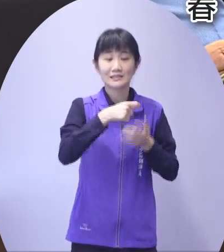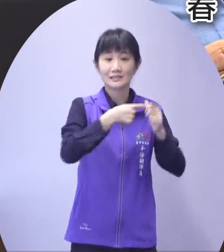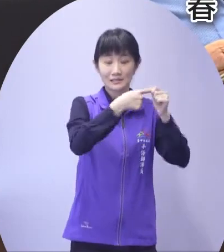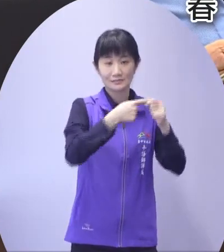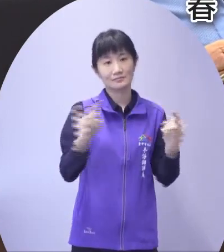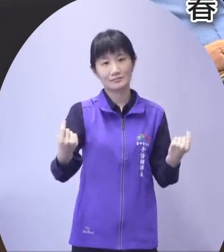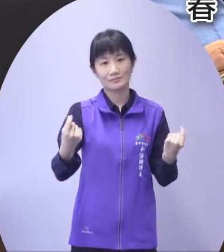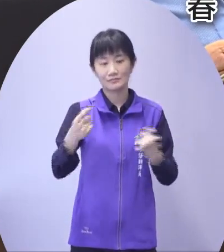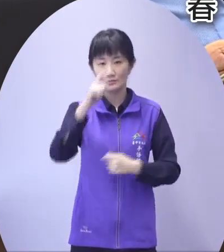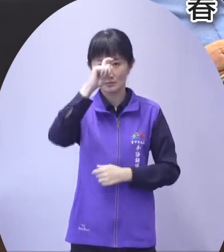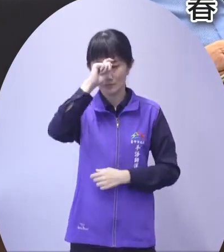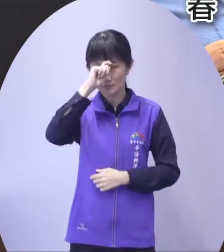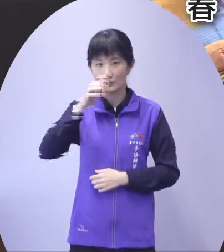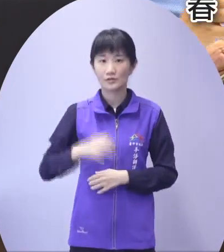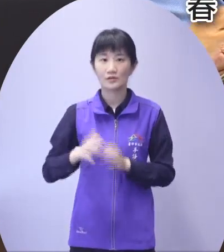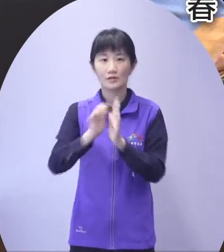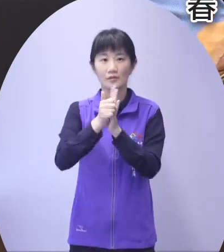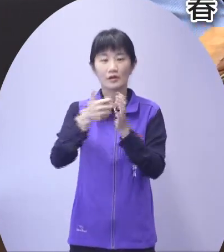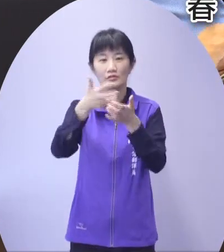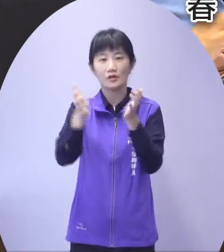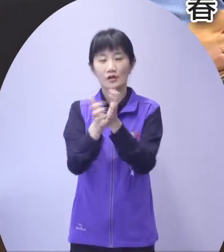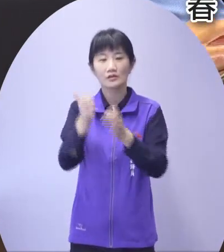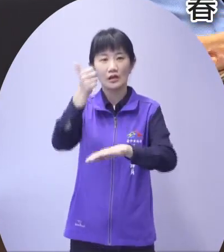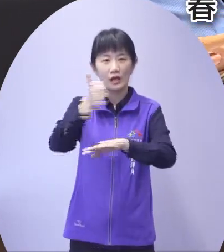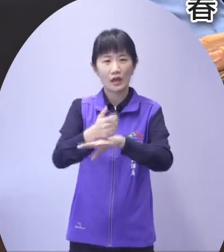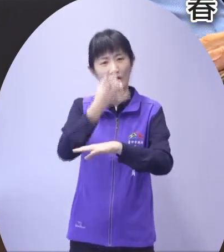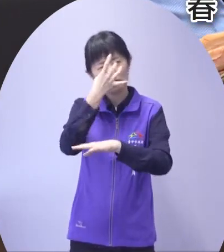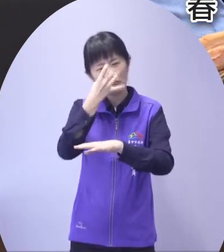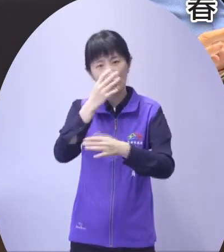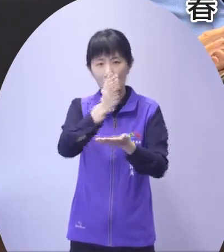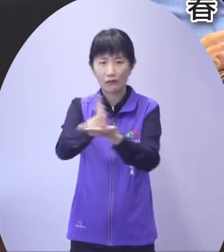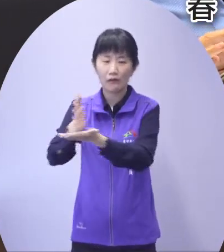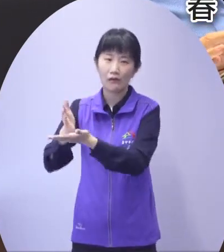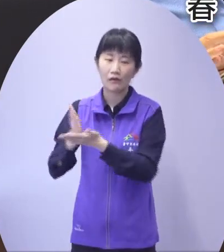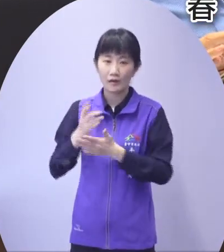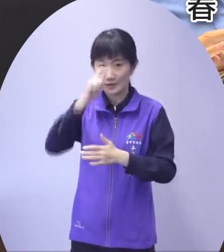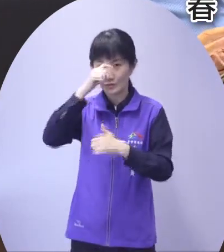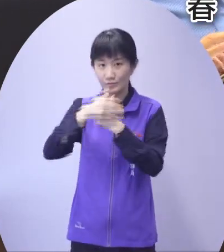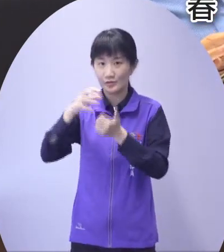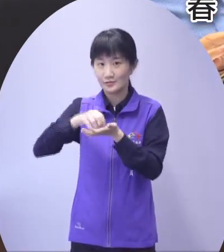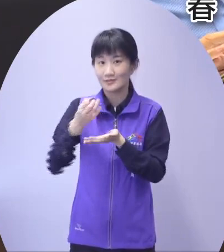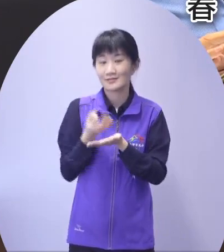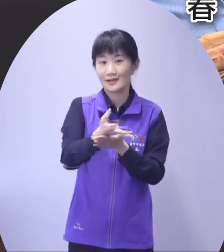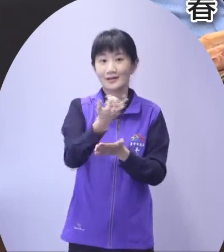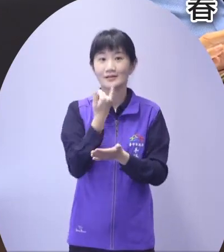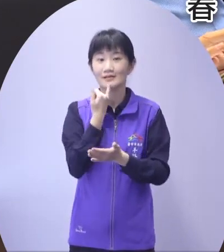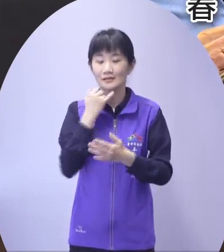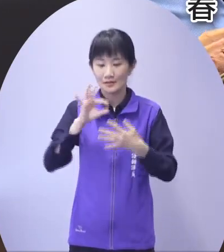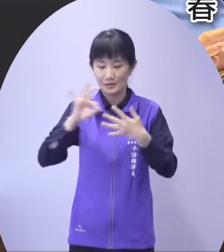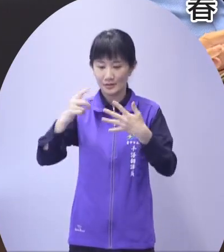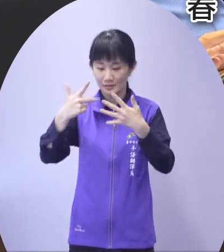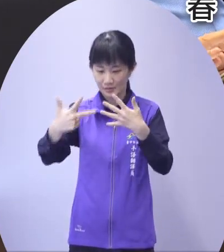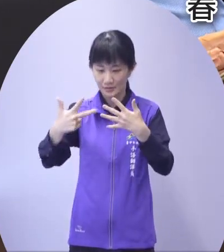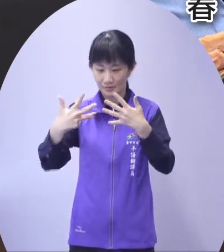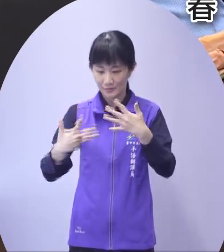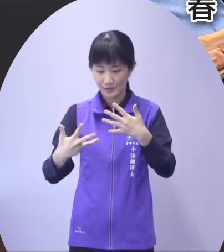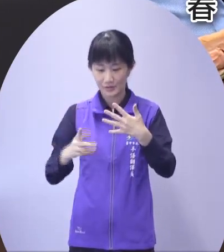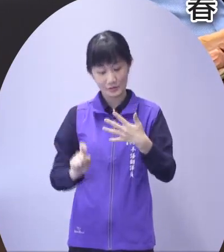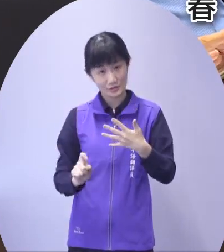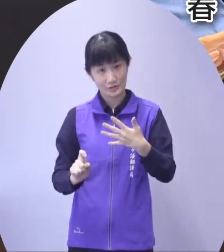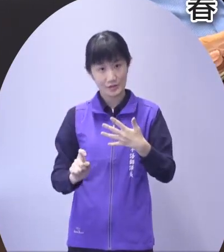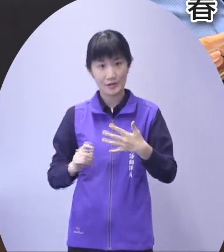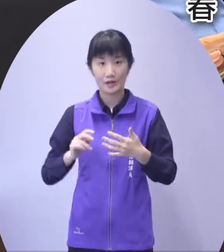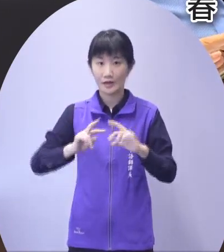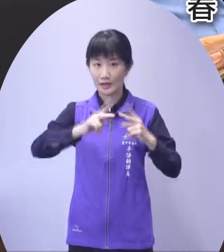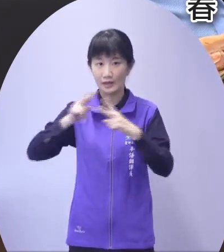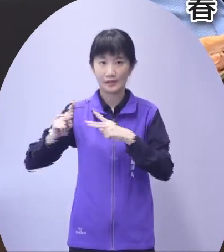子一样，我们希望减轻这些表演团队的这个负担啊，所以修正这样子的第七条跟第八条还有第十条的这个办法。那本